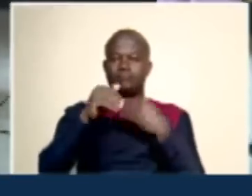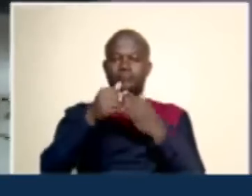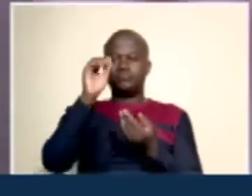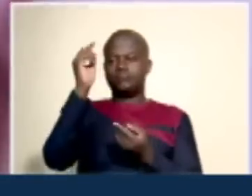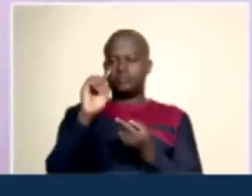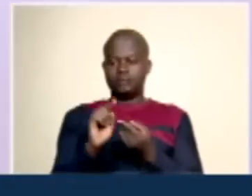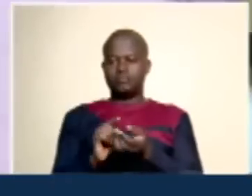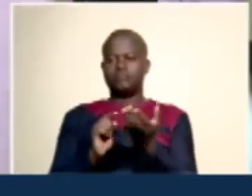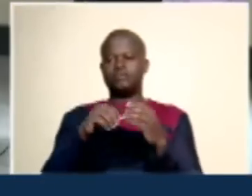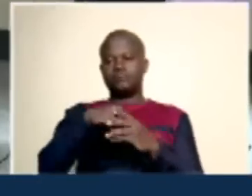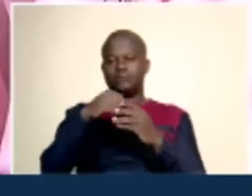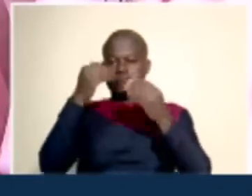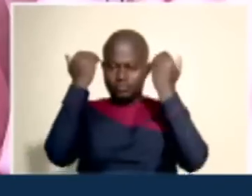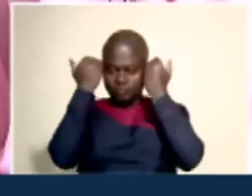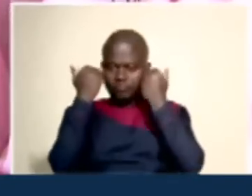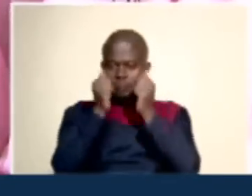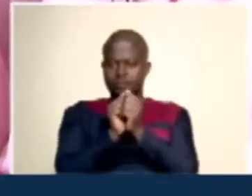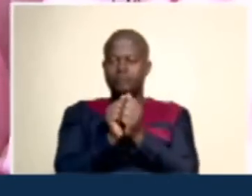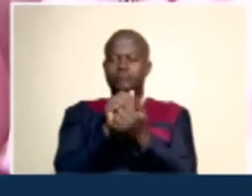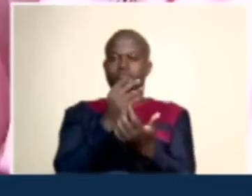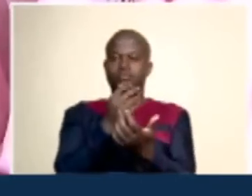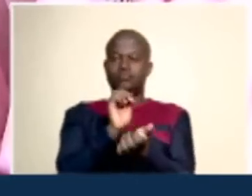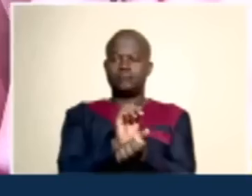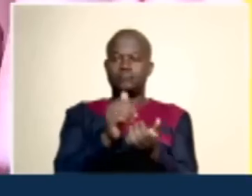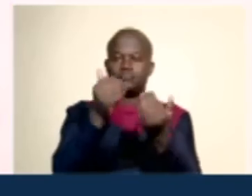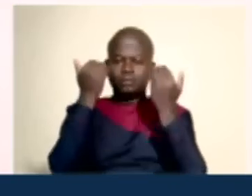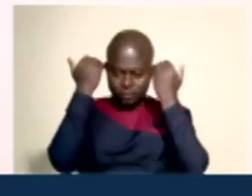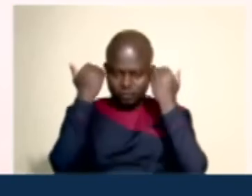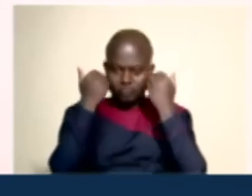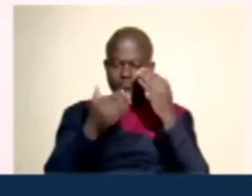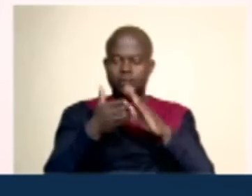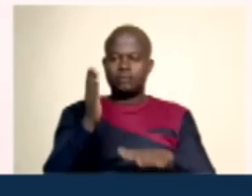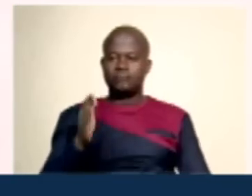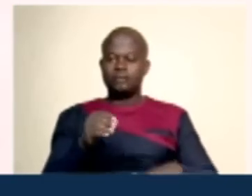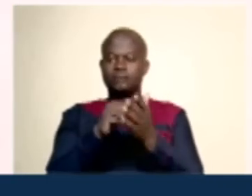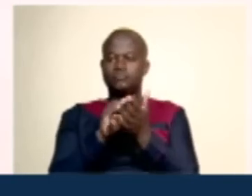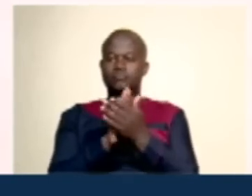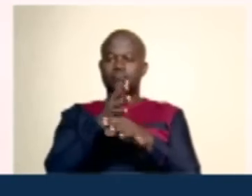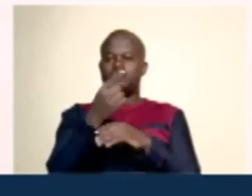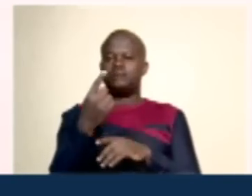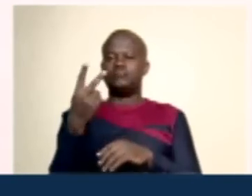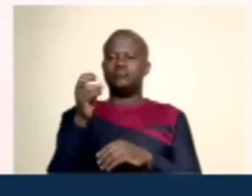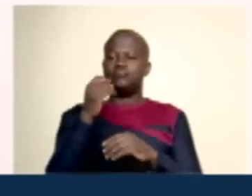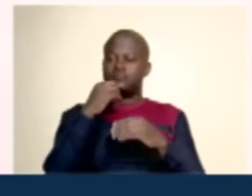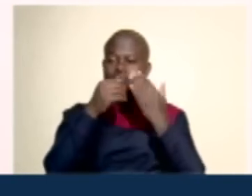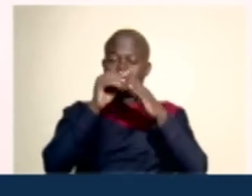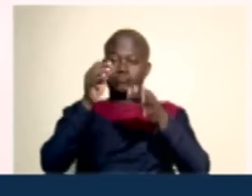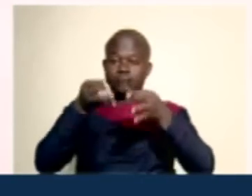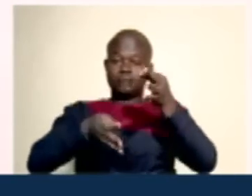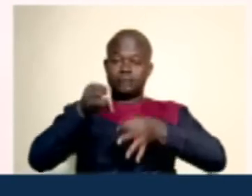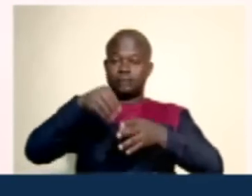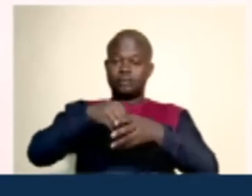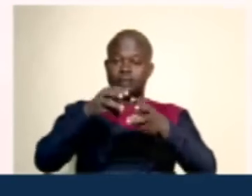byagabanya ibirarane biri mu nkiko ndetse n'abagororwa bagahabwa ubutabera bwihuse. Aya madosiye 120 tuvuze ko tugiye kuyaburanisha